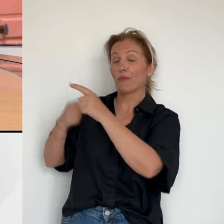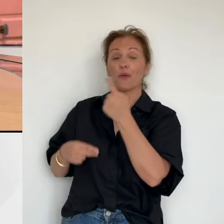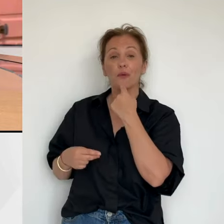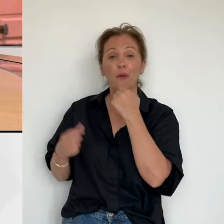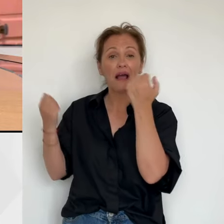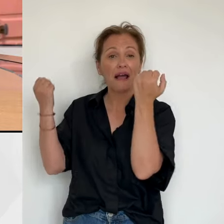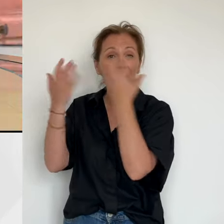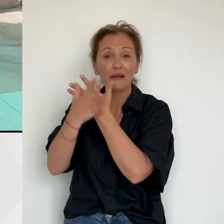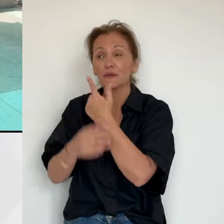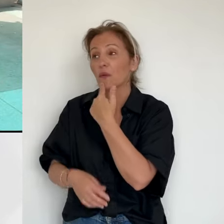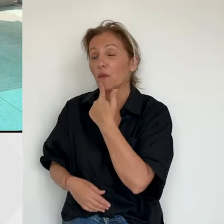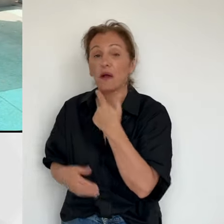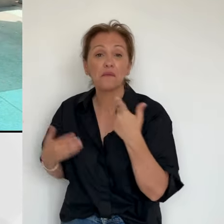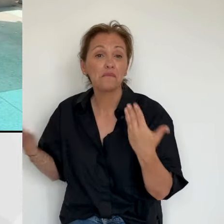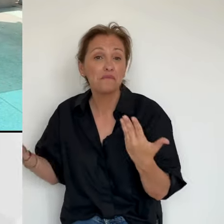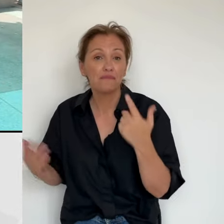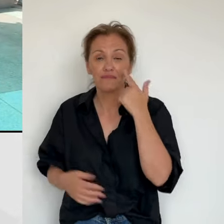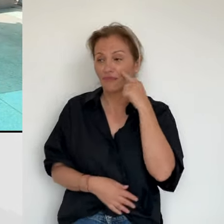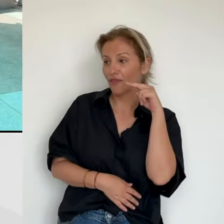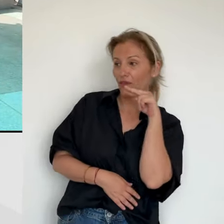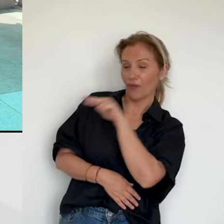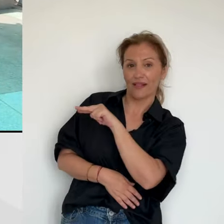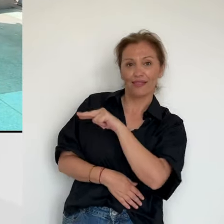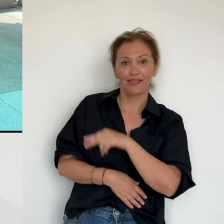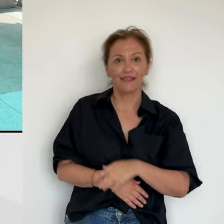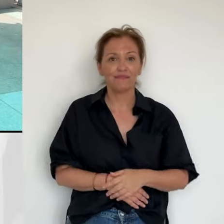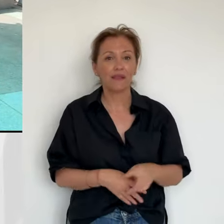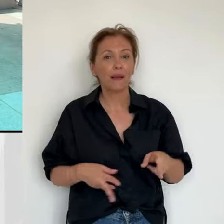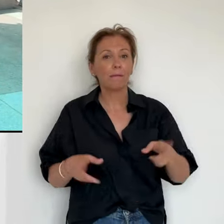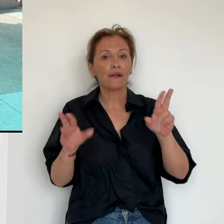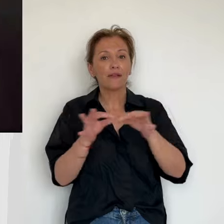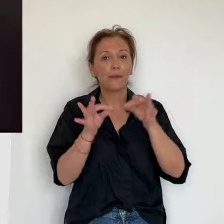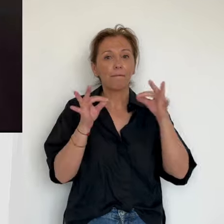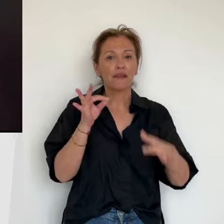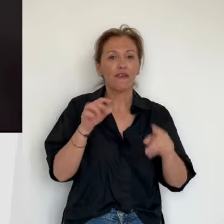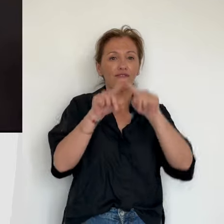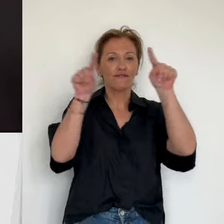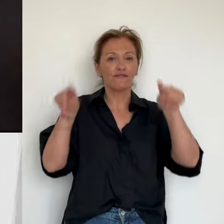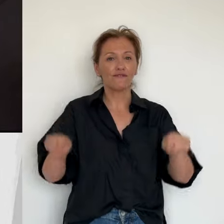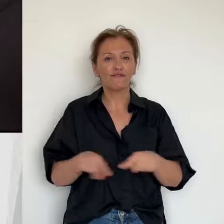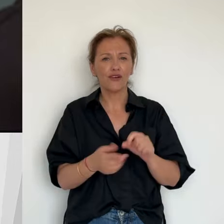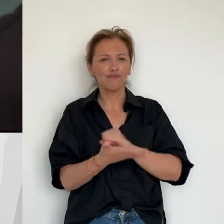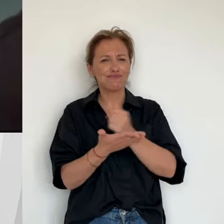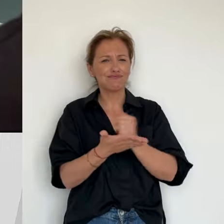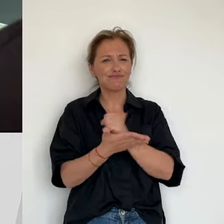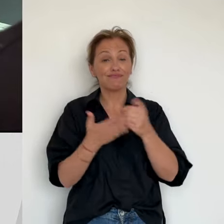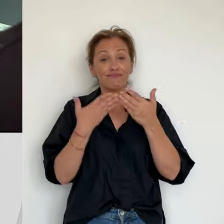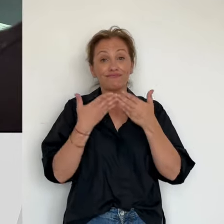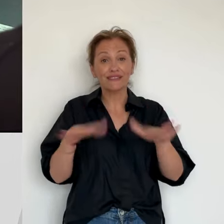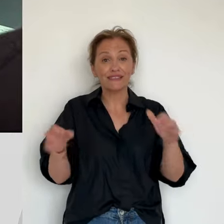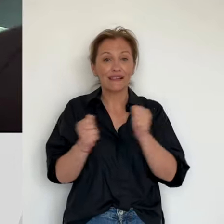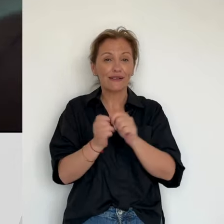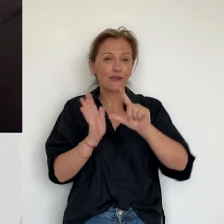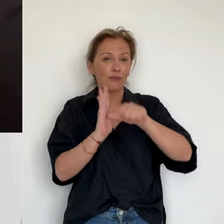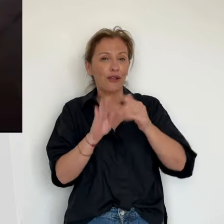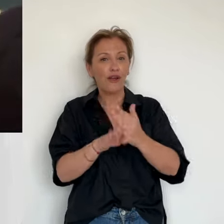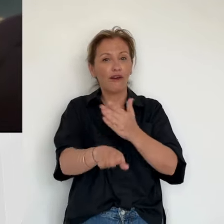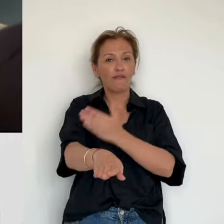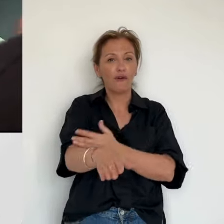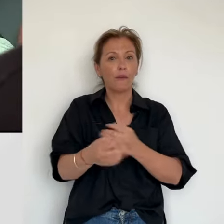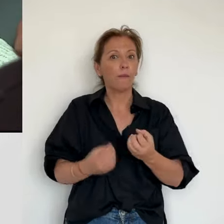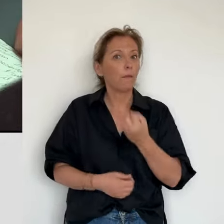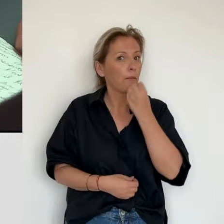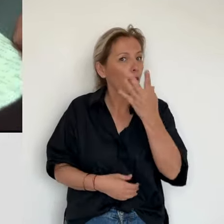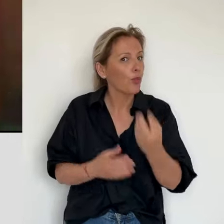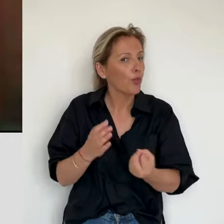Regardez. Elles en ont gribouillé des feuilles et au moment du débrief avec une demi-heure d'avance sur l'horaire final, c'est plutôt le